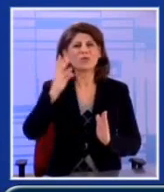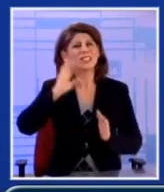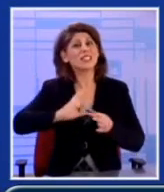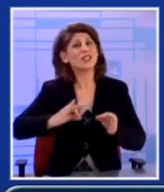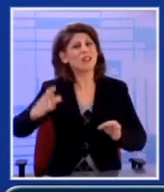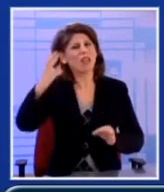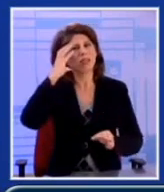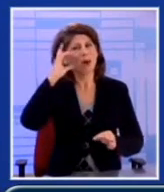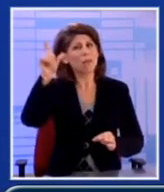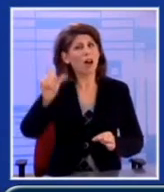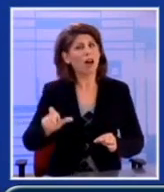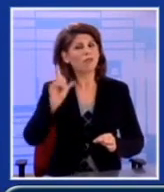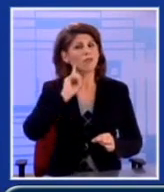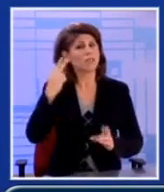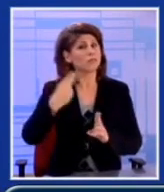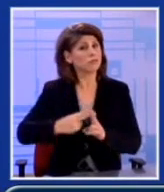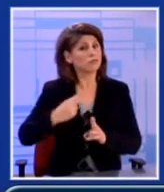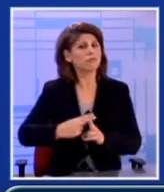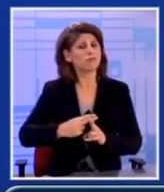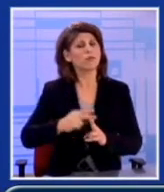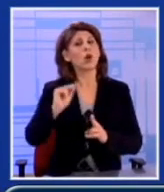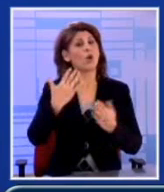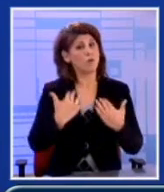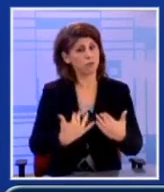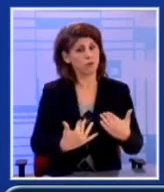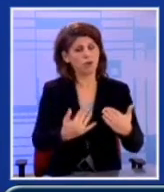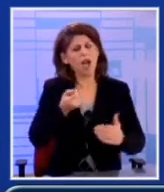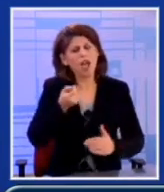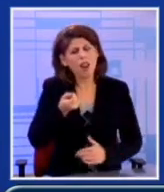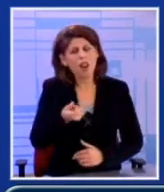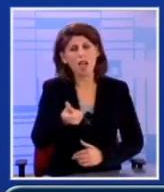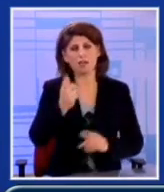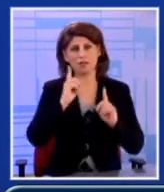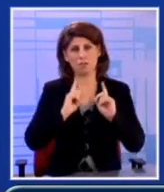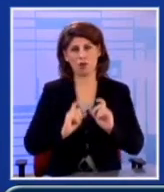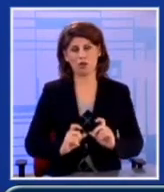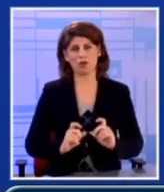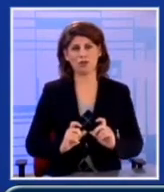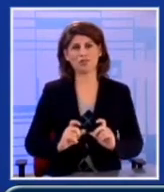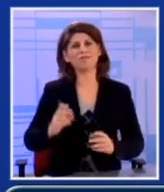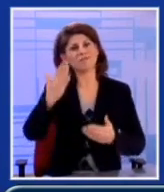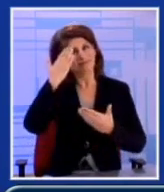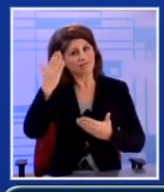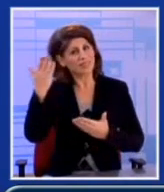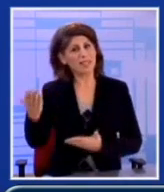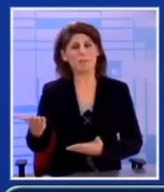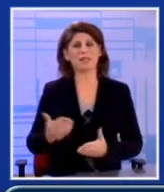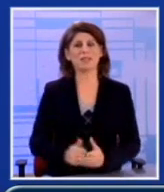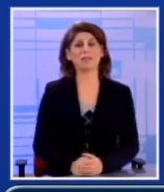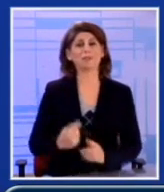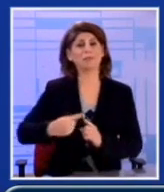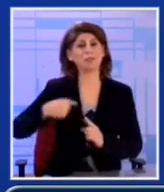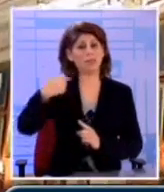ιστορία μας και η Βουλή ως ελάχιστο χρέος θα τις τιμήσει. Την